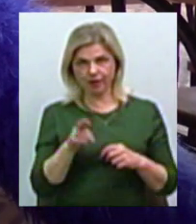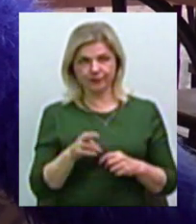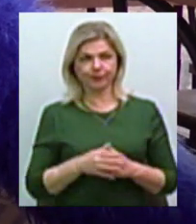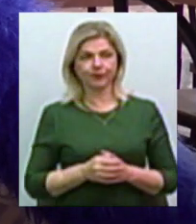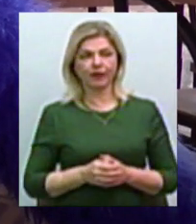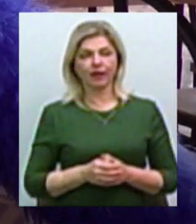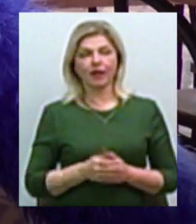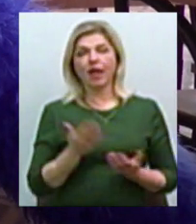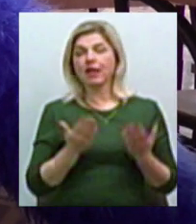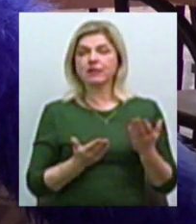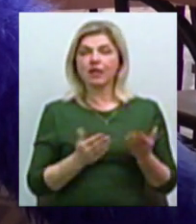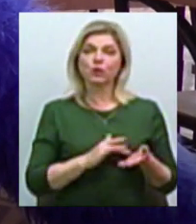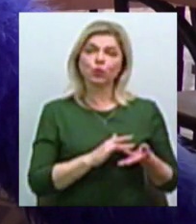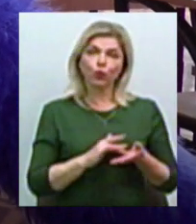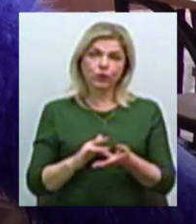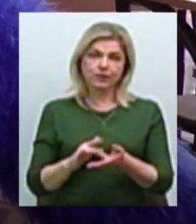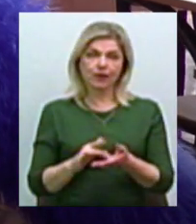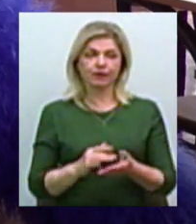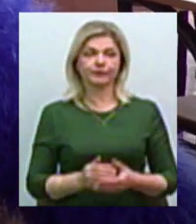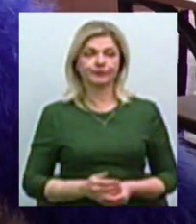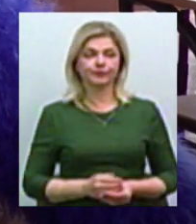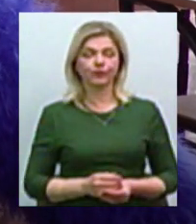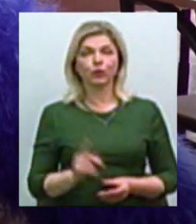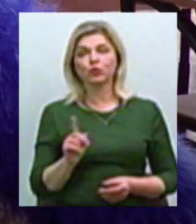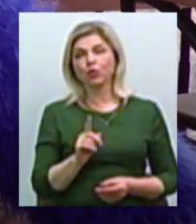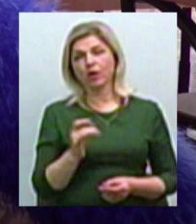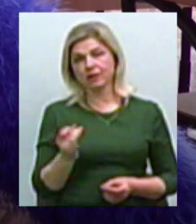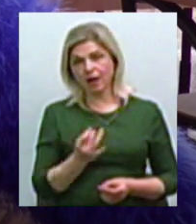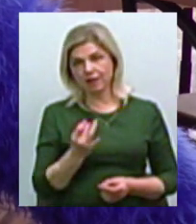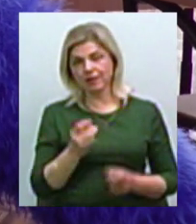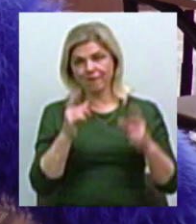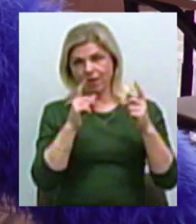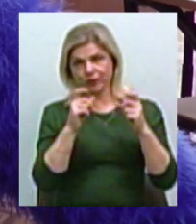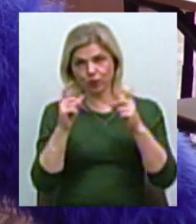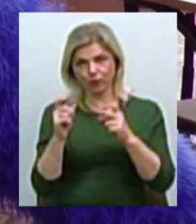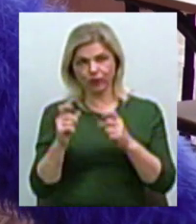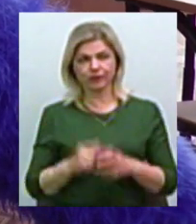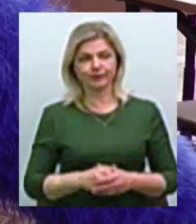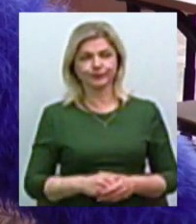якщо якась екскурсія, щось гарне фотографувати,